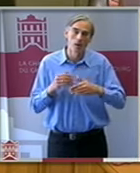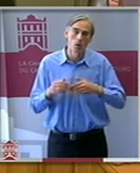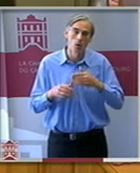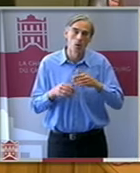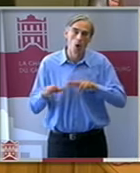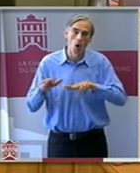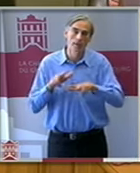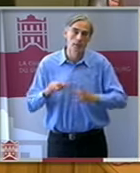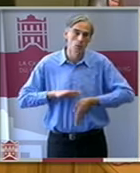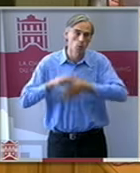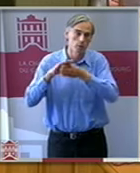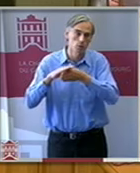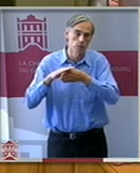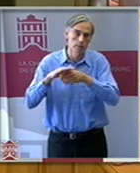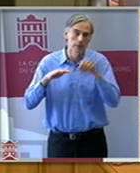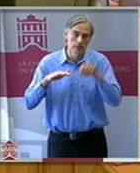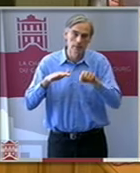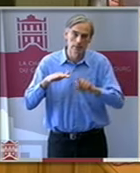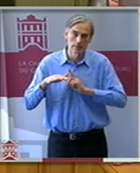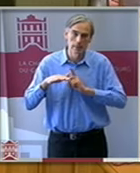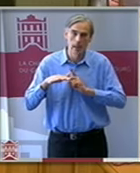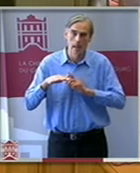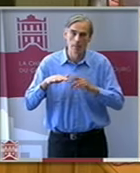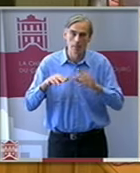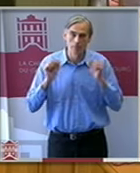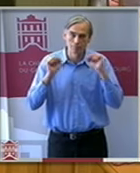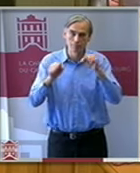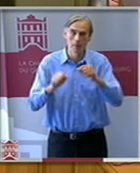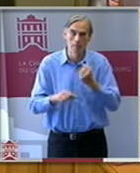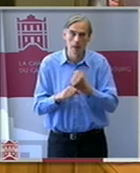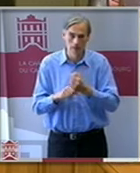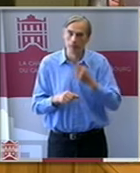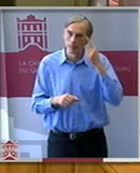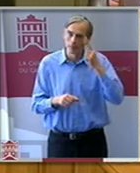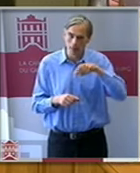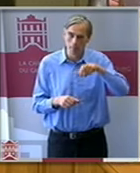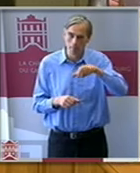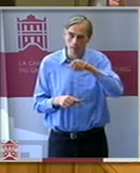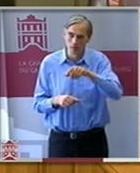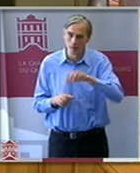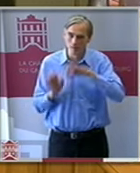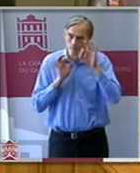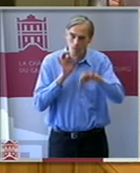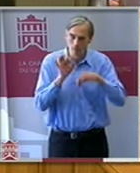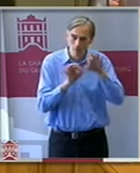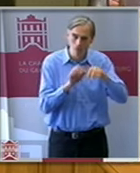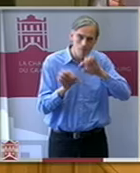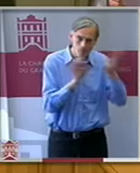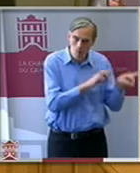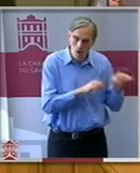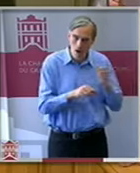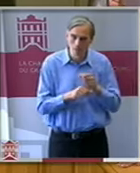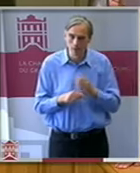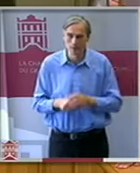an den Organisationen engagieren und all die Menschen, die für sie schaffen, und aber auch unter Agenten von der Kooperation, also gut,